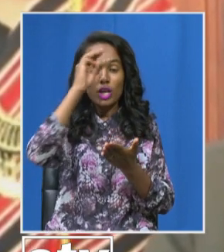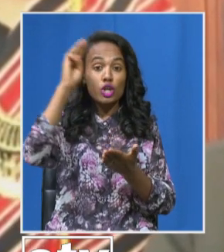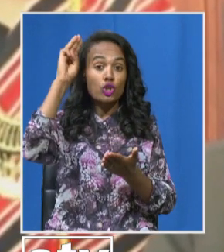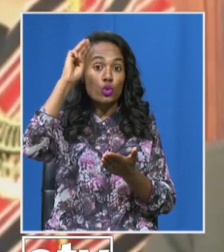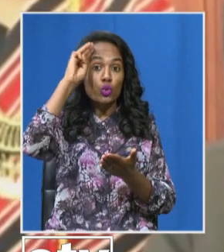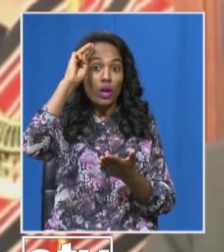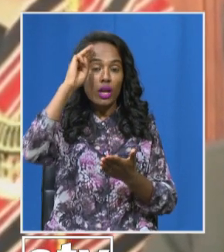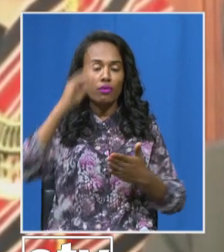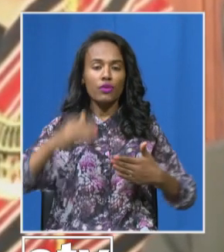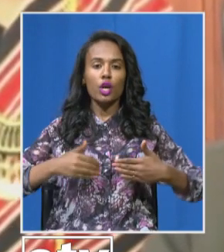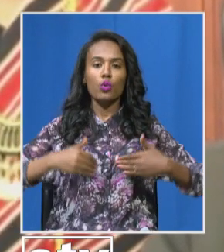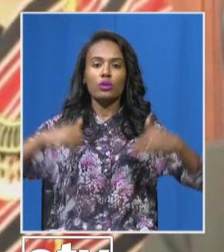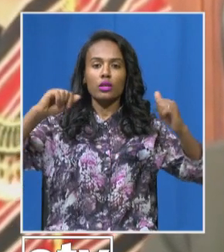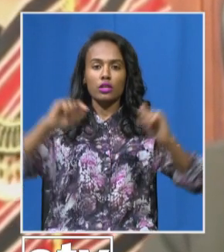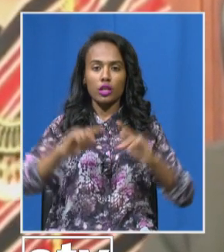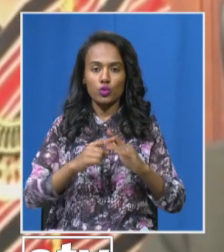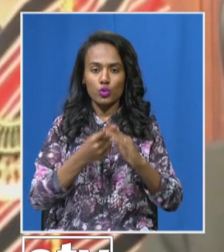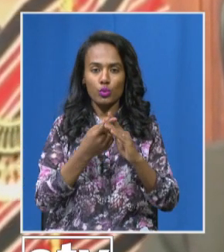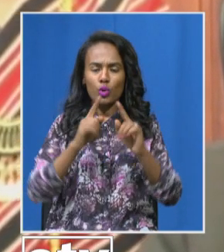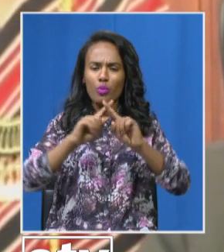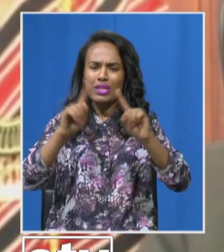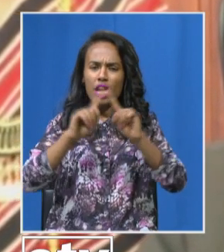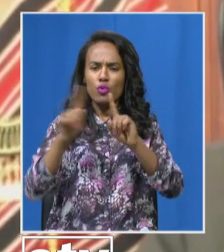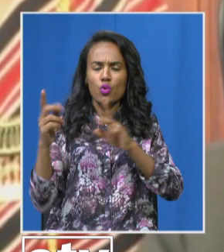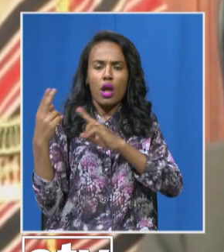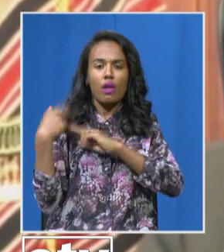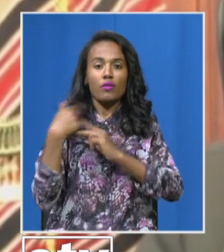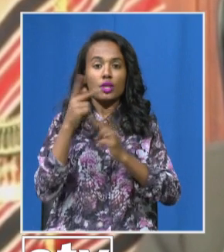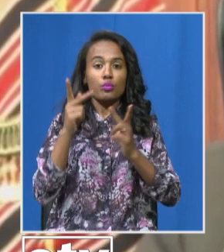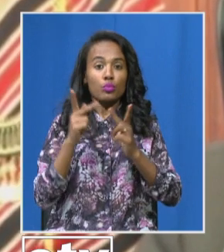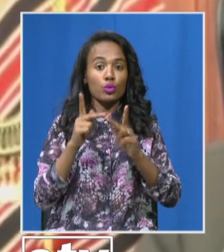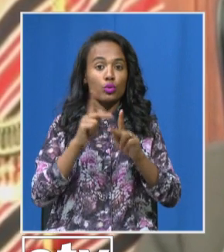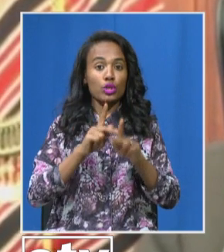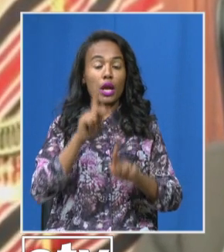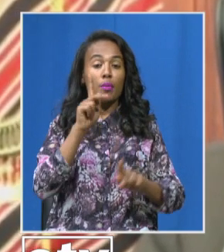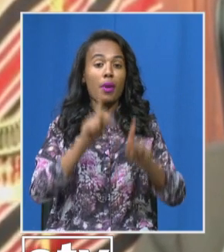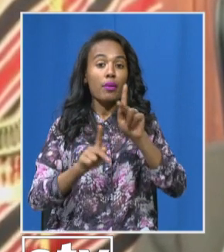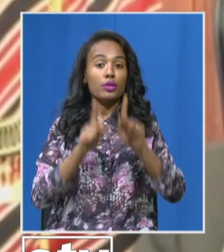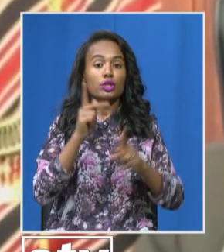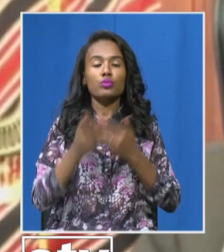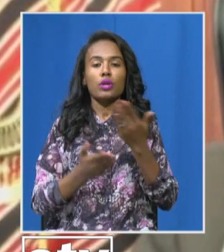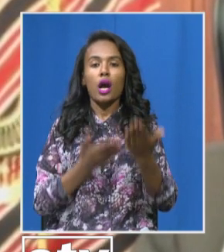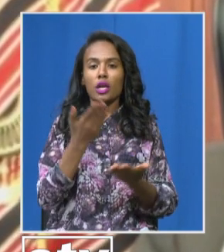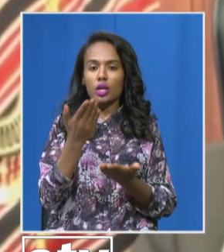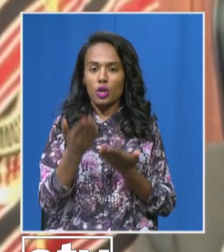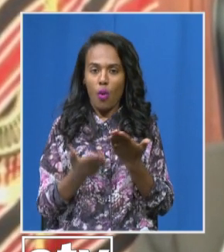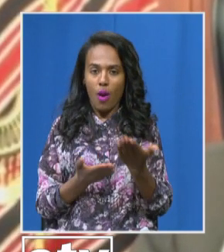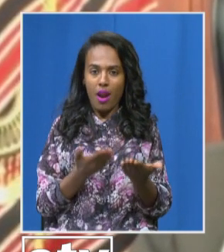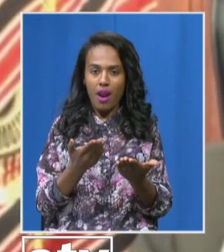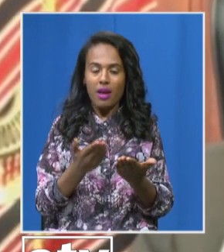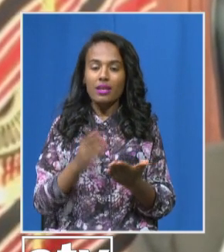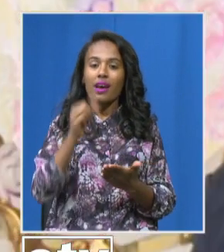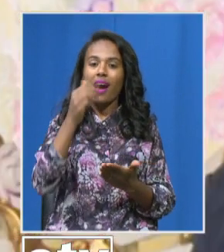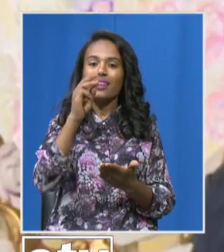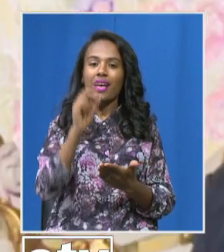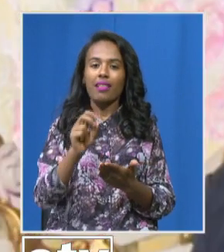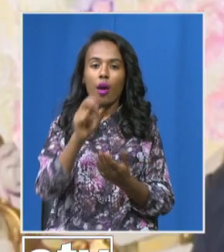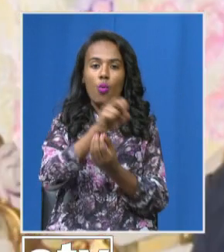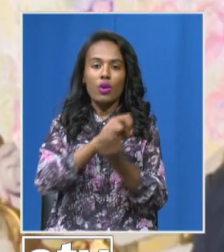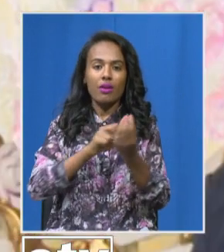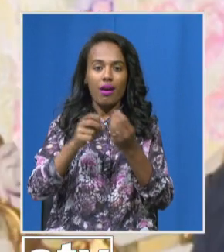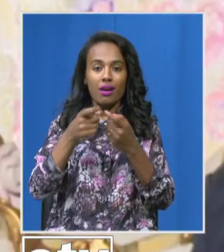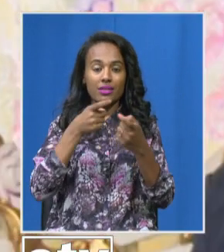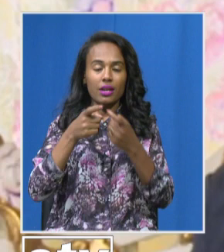ሐምፍሪ ከወጣትነታቸው ጀምሮ በተለያዩ የኃላፊነት ቦታዎች ላይ ማህበረሰቡን አገልግለዋል። የአሳይታ ወረዳ